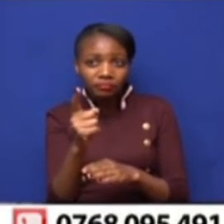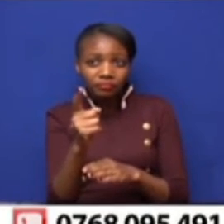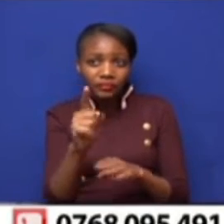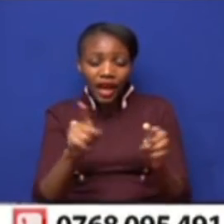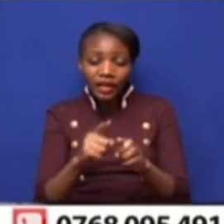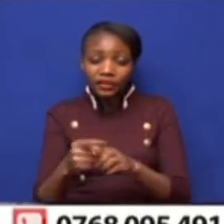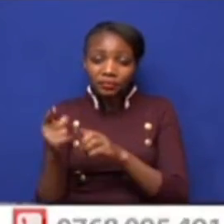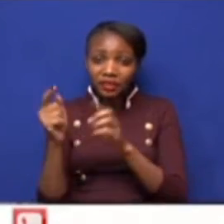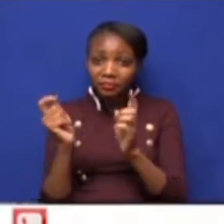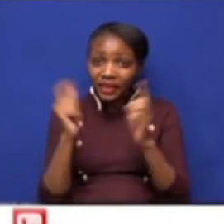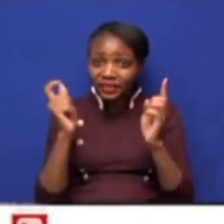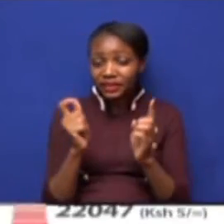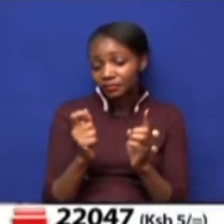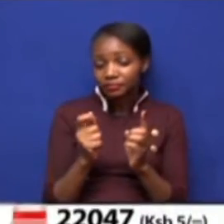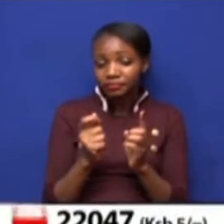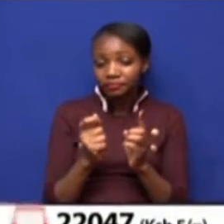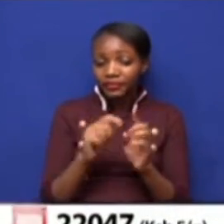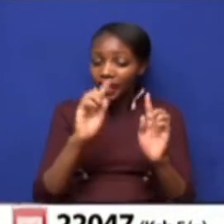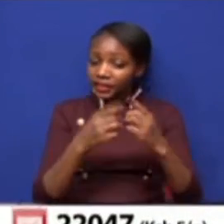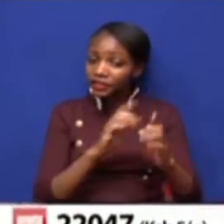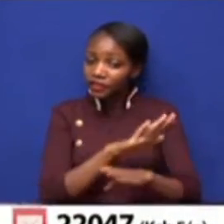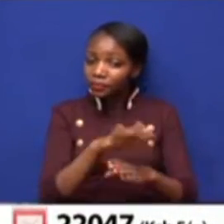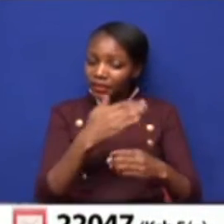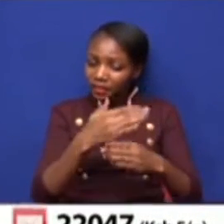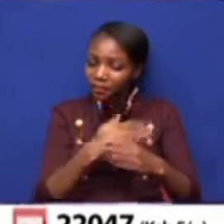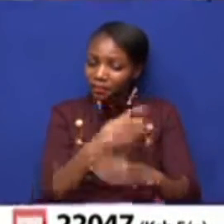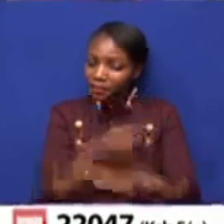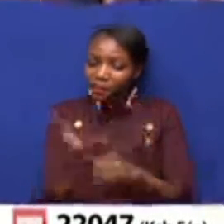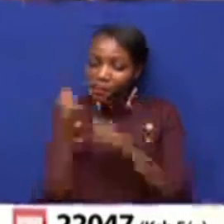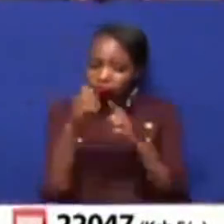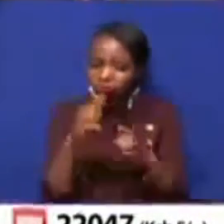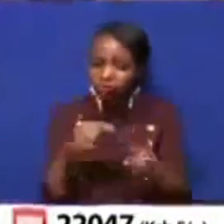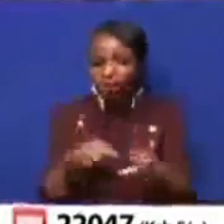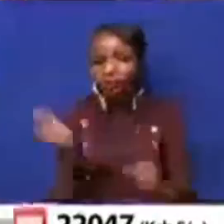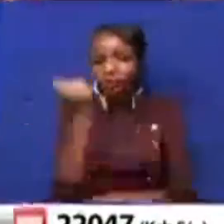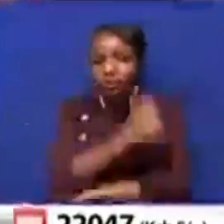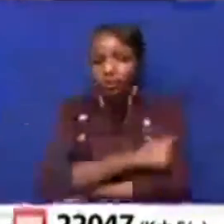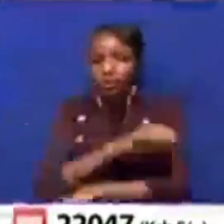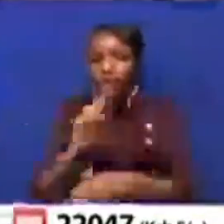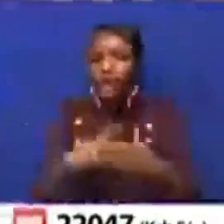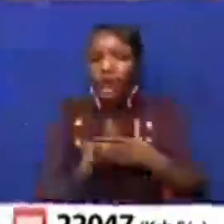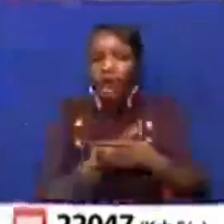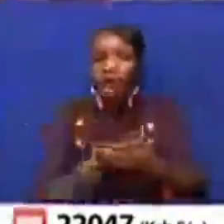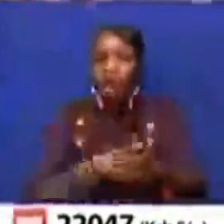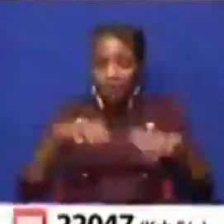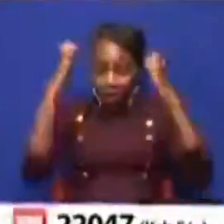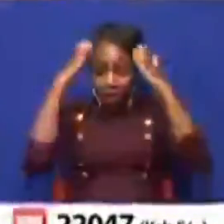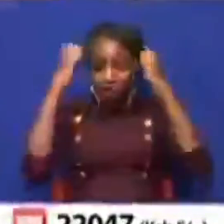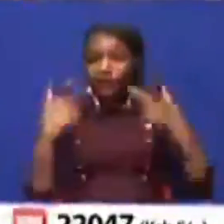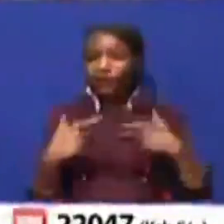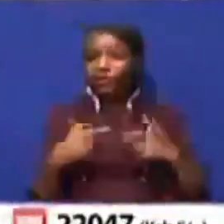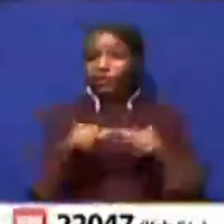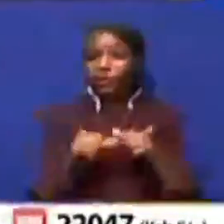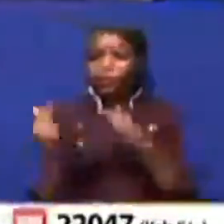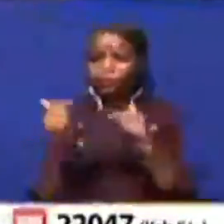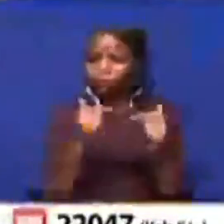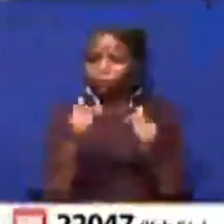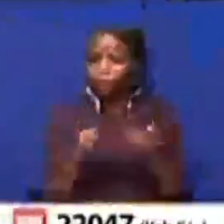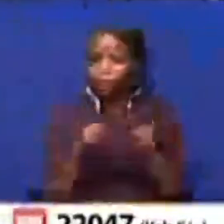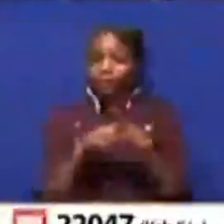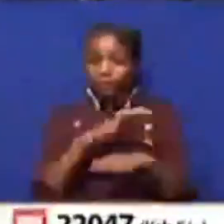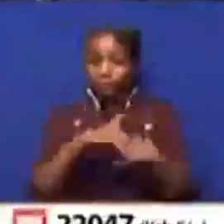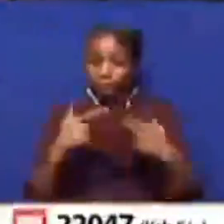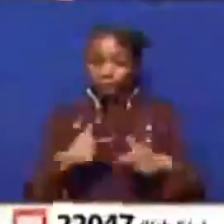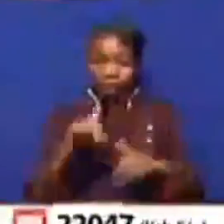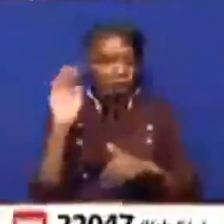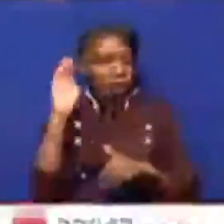waweze kupimwa kwenye kabla wajaingia shuleni. And even as education stakeholders continue to differ, all eyes are